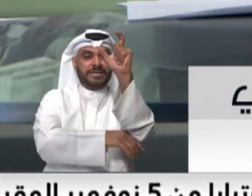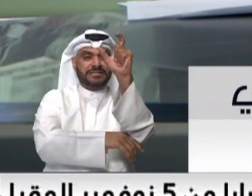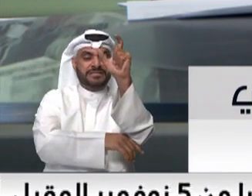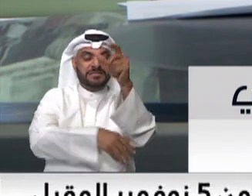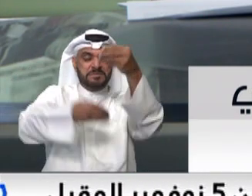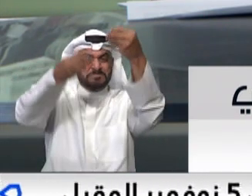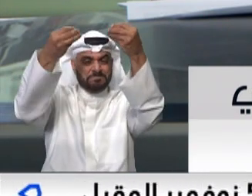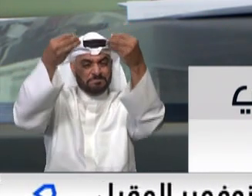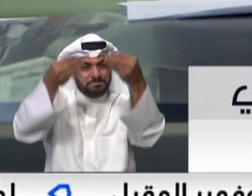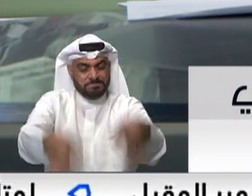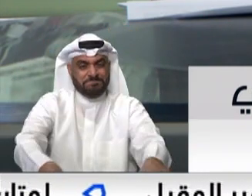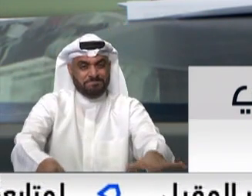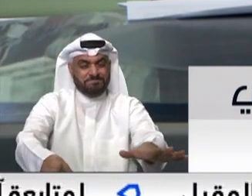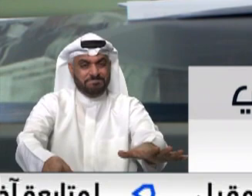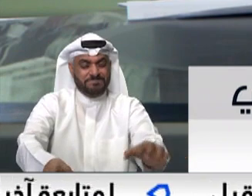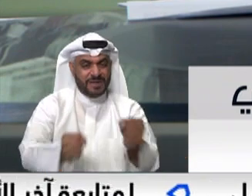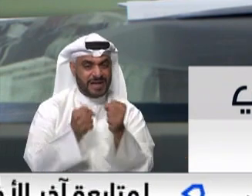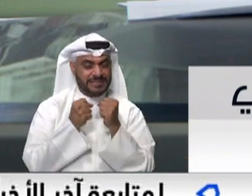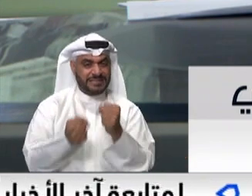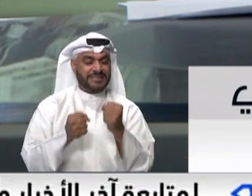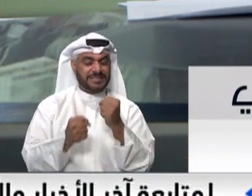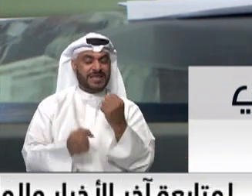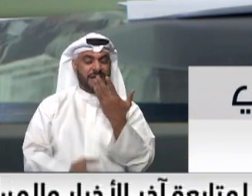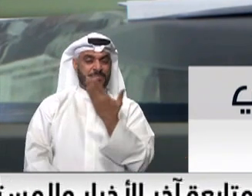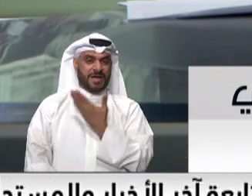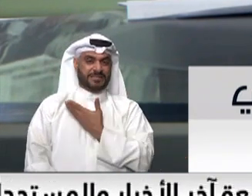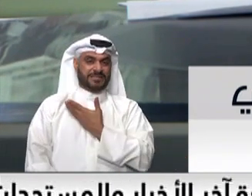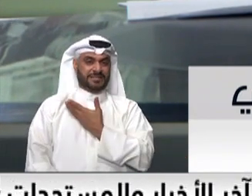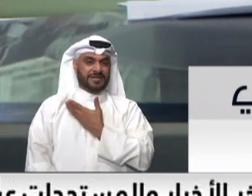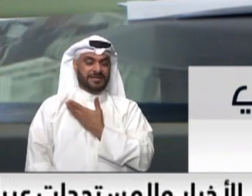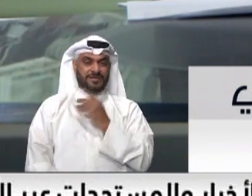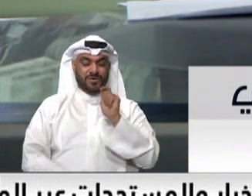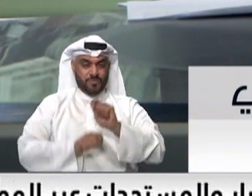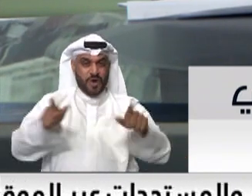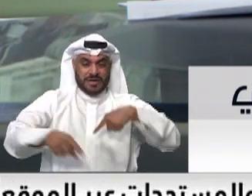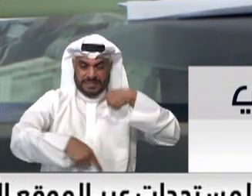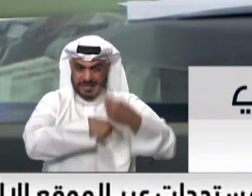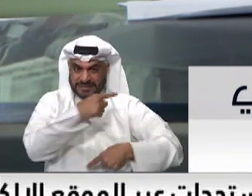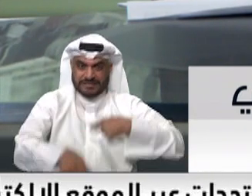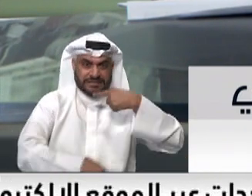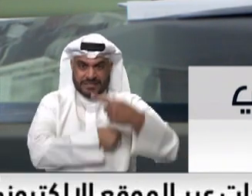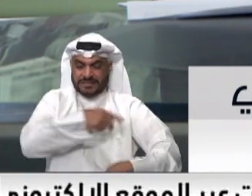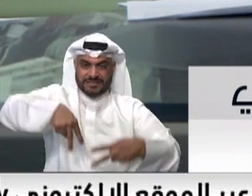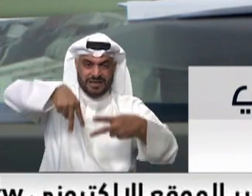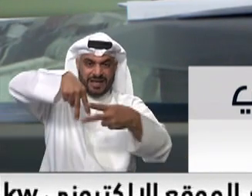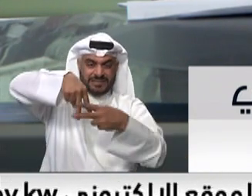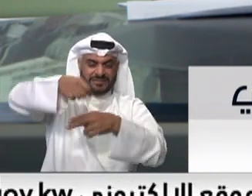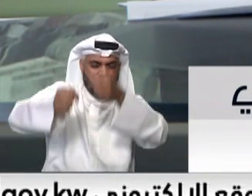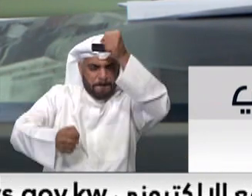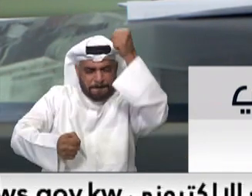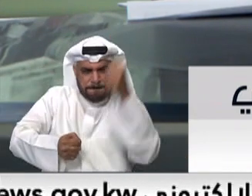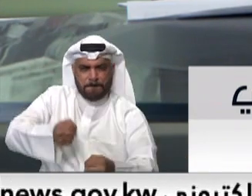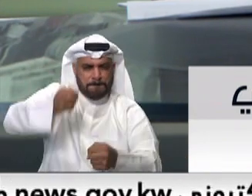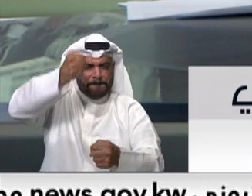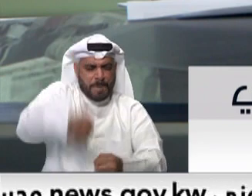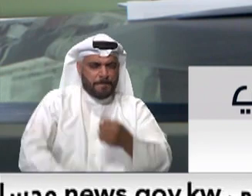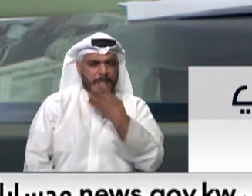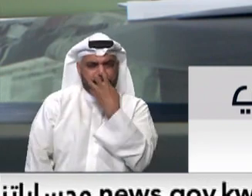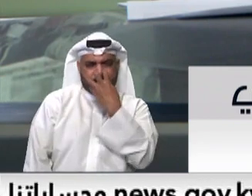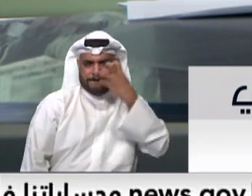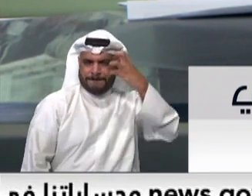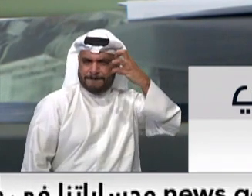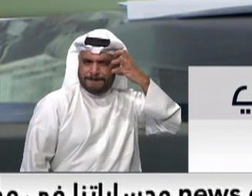في النصيرات وسط قطاع غزة. يأتي ذلك فيما يواصل الاحتلال الإسرائيلي غاراته العنيفة على